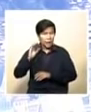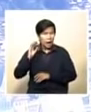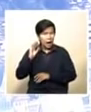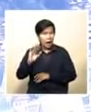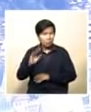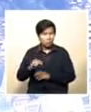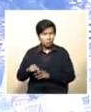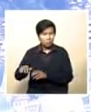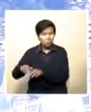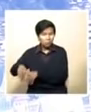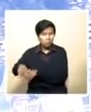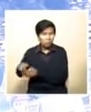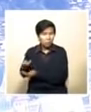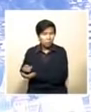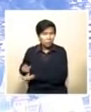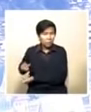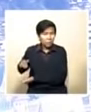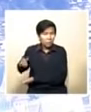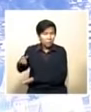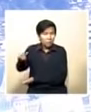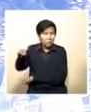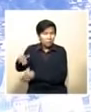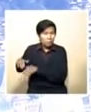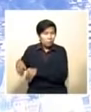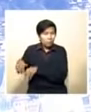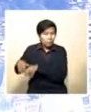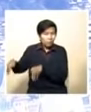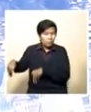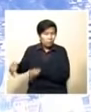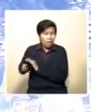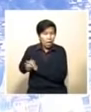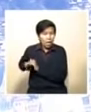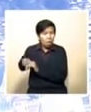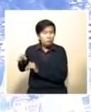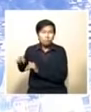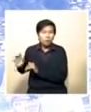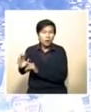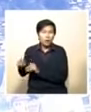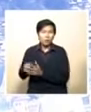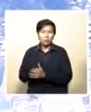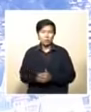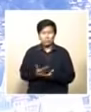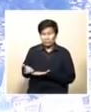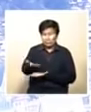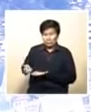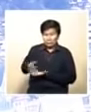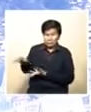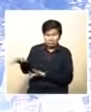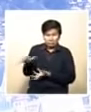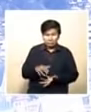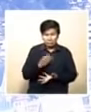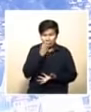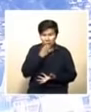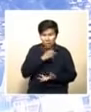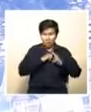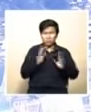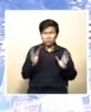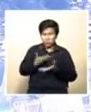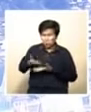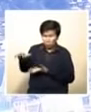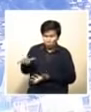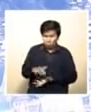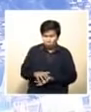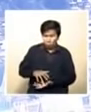องเพราะฉะนั้นมันก็ยังเหลืออยู่อีกประมาณ2ล้านฟองในส่วนนี้กระทรวงพาณิชย์มี